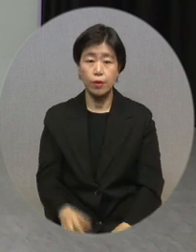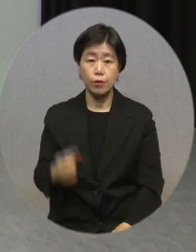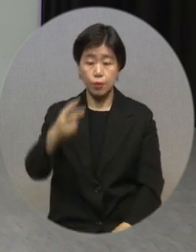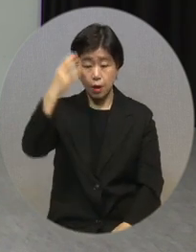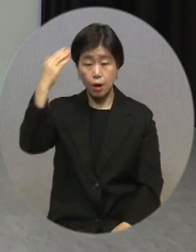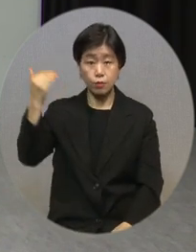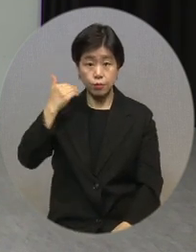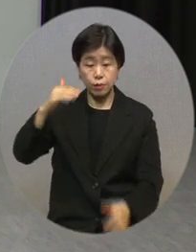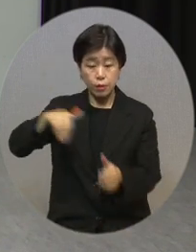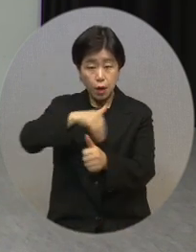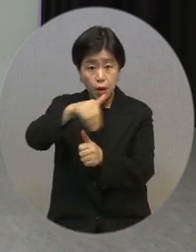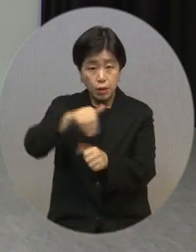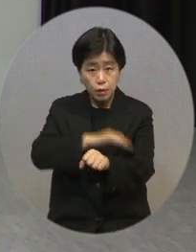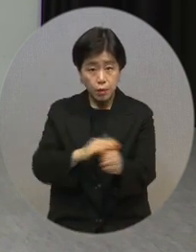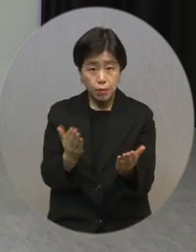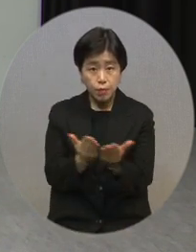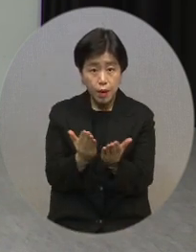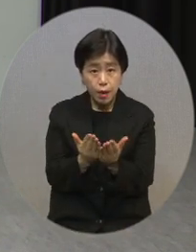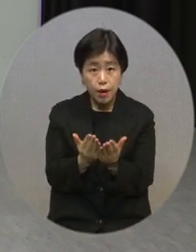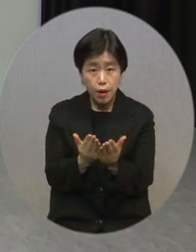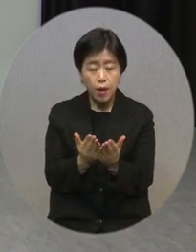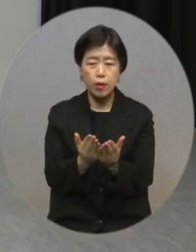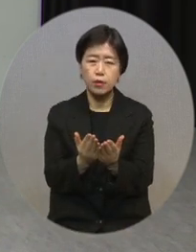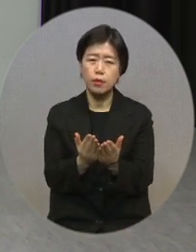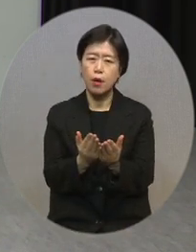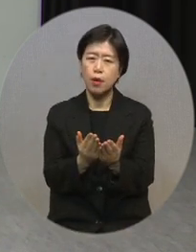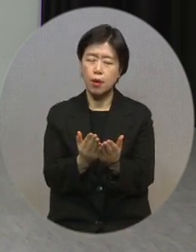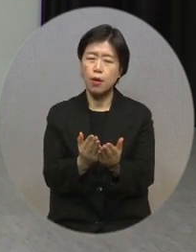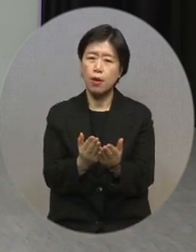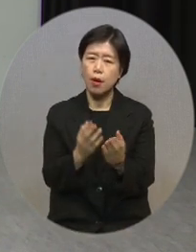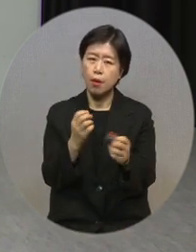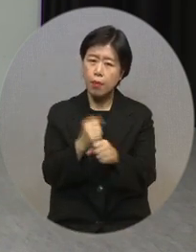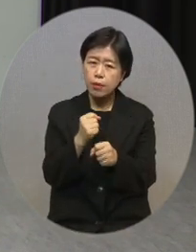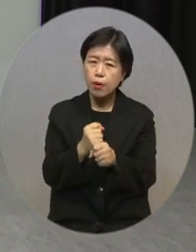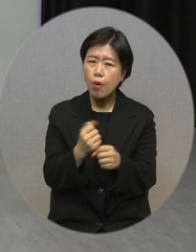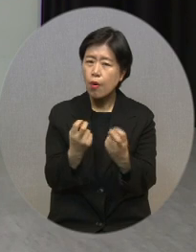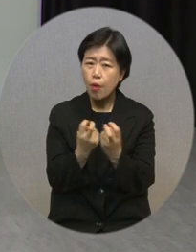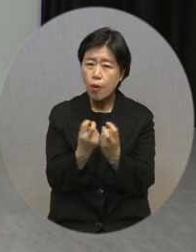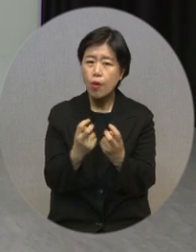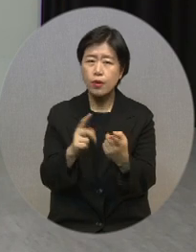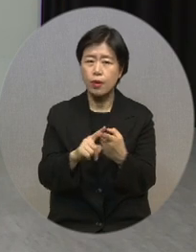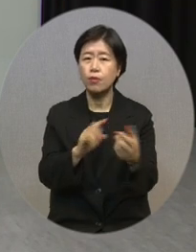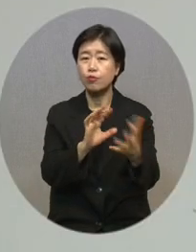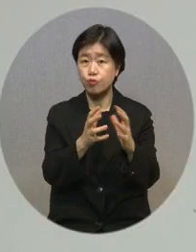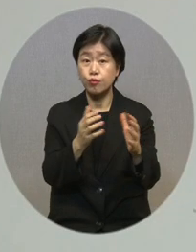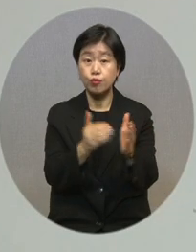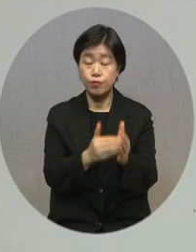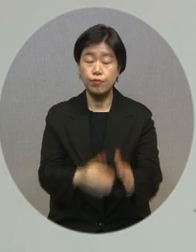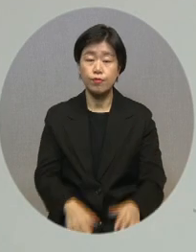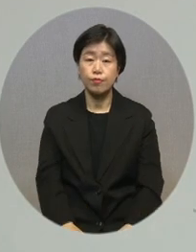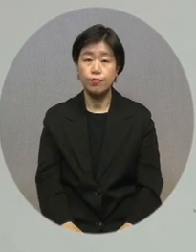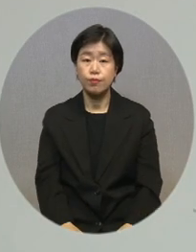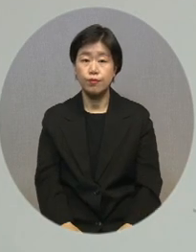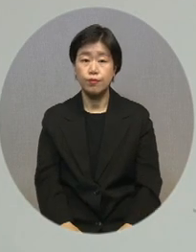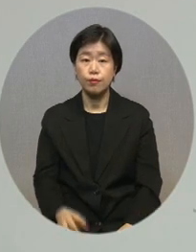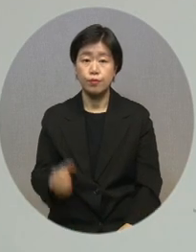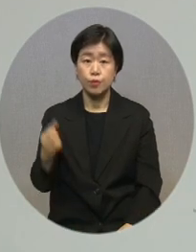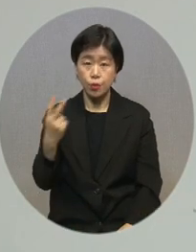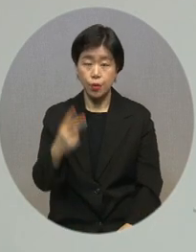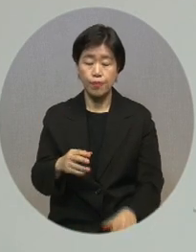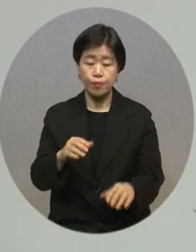유연 안정성 모델을 어떻게 만들 것인지 네. 그 상생의 노사관계를 어떻게 구축할 것인지를 논의하기로 했고요. 그다음에 일생활